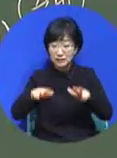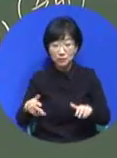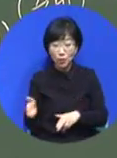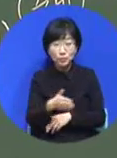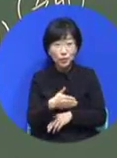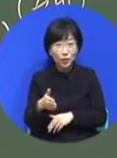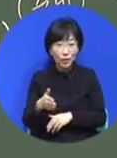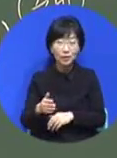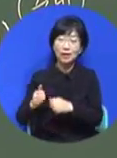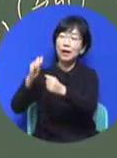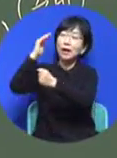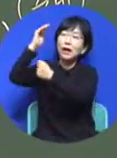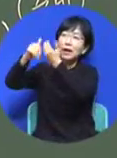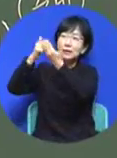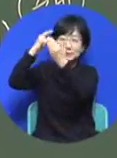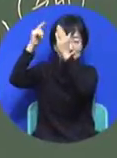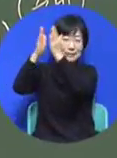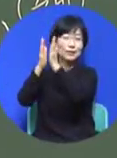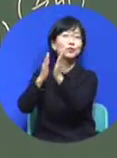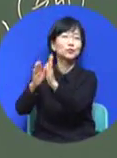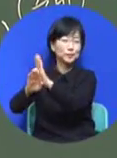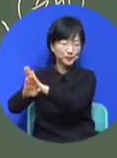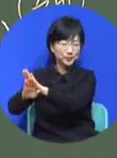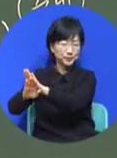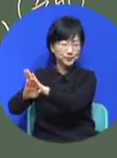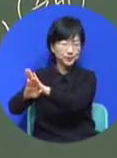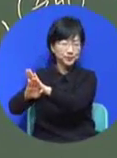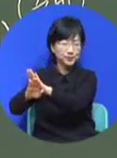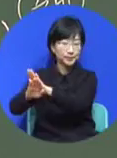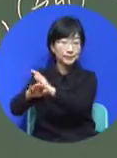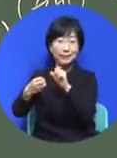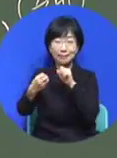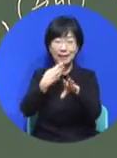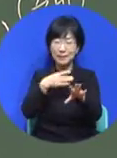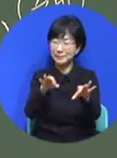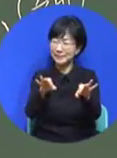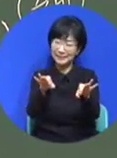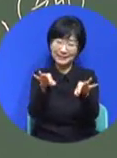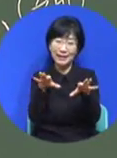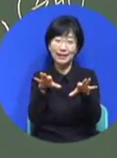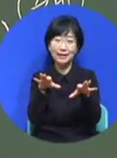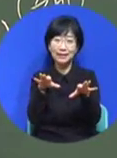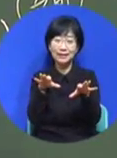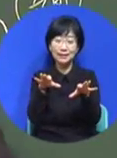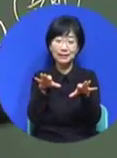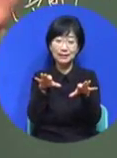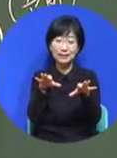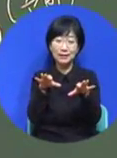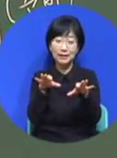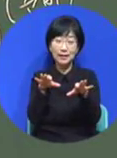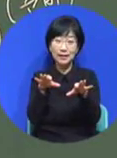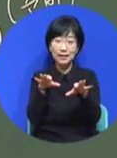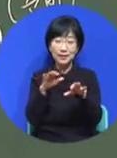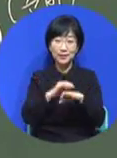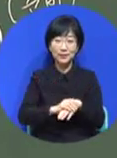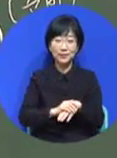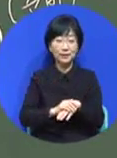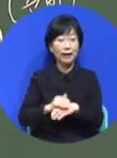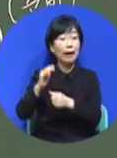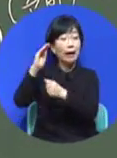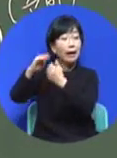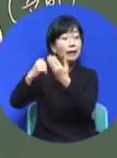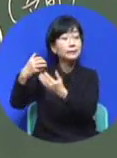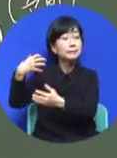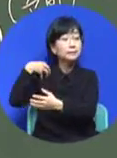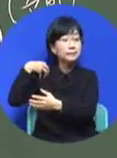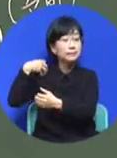will provide. 딱 10초 걸렸어요. Probably answered that in 10 seconds. 그 말은 10초 걸려. 그것은